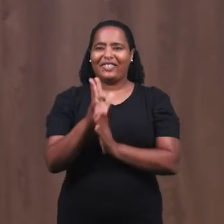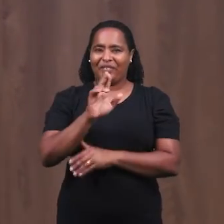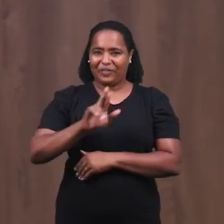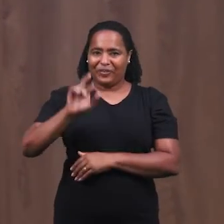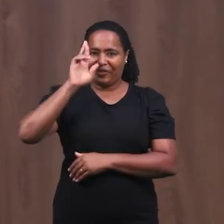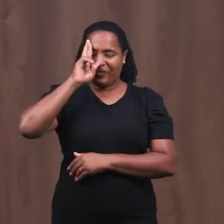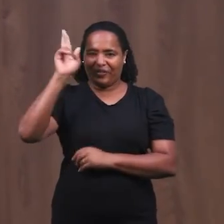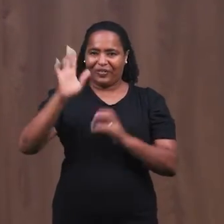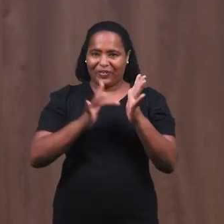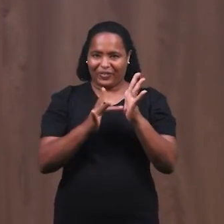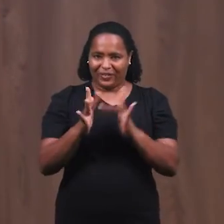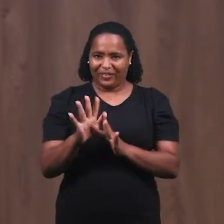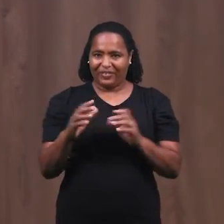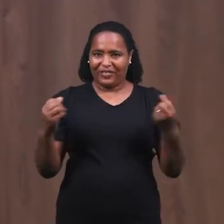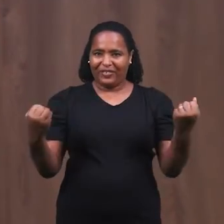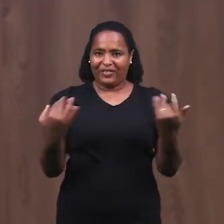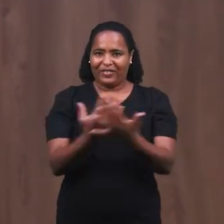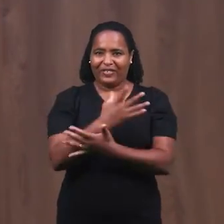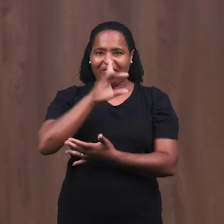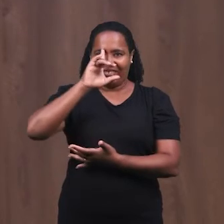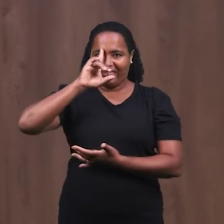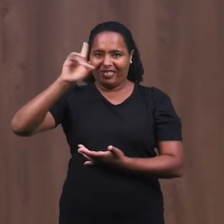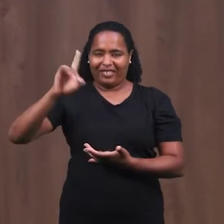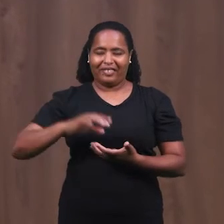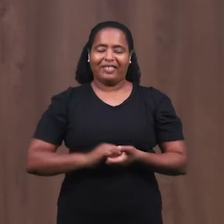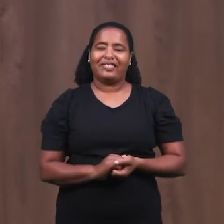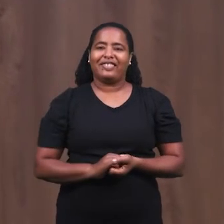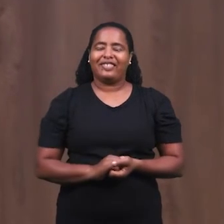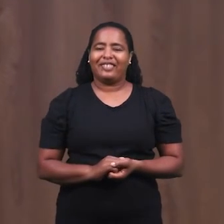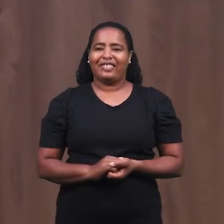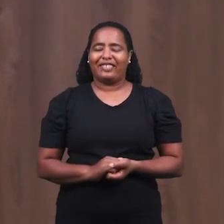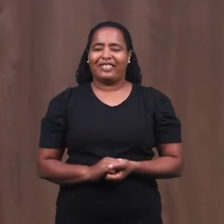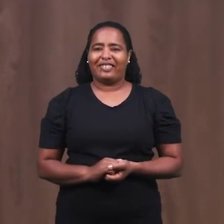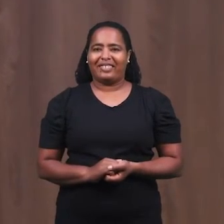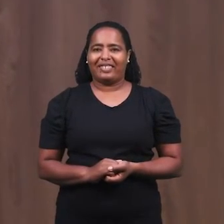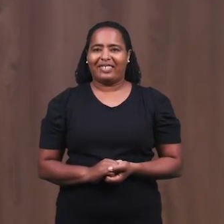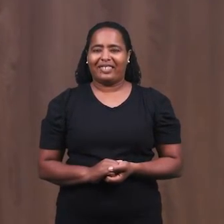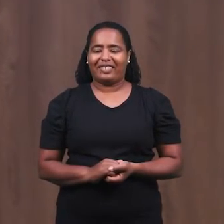Да будет прославлено имя Господне. Слава Богу.